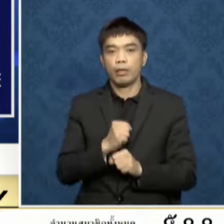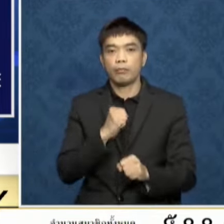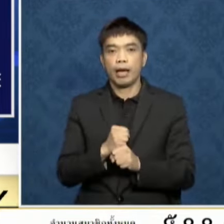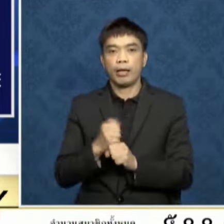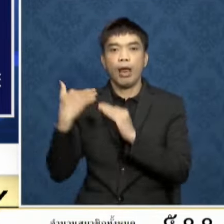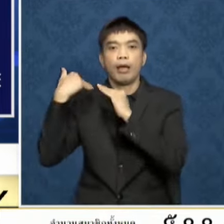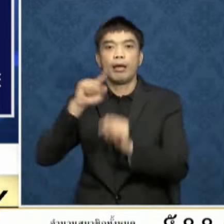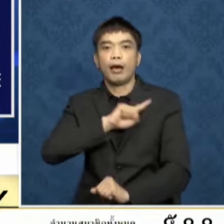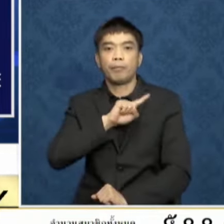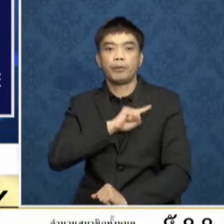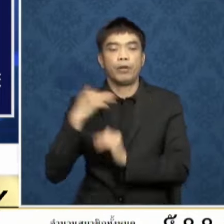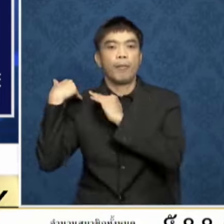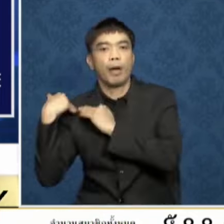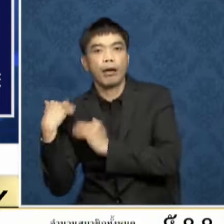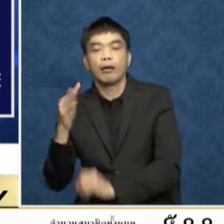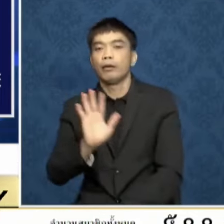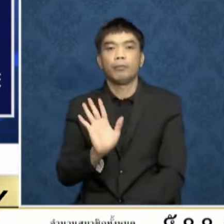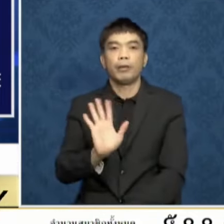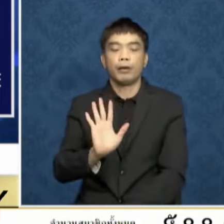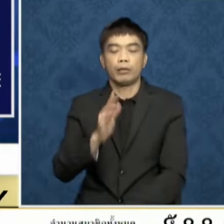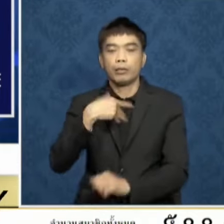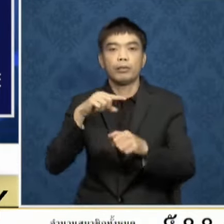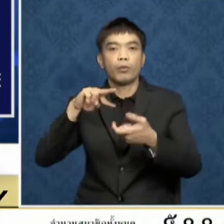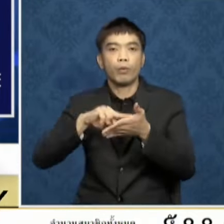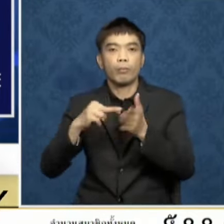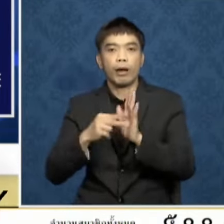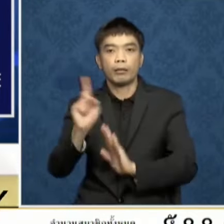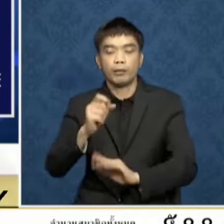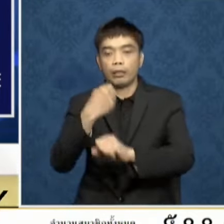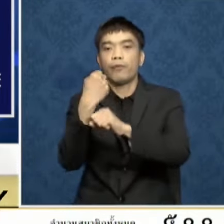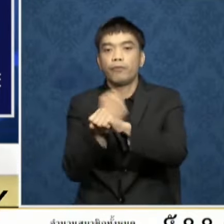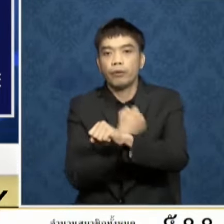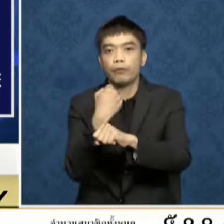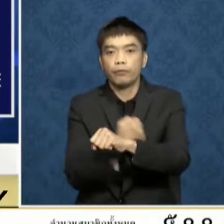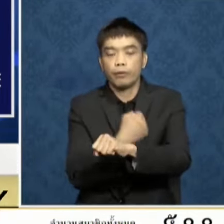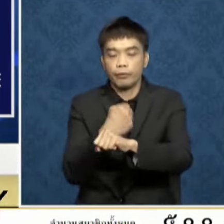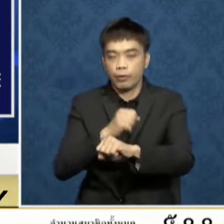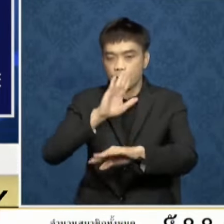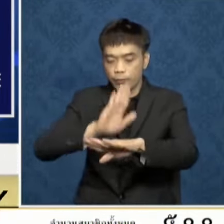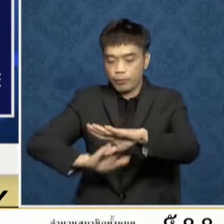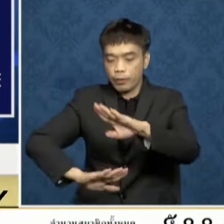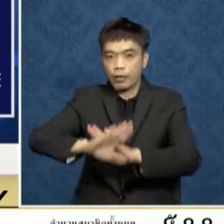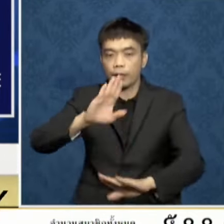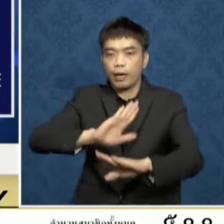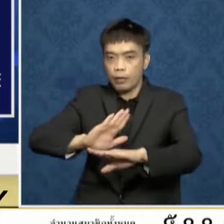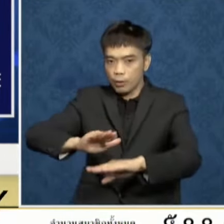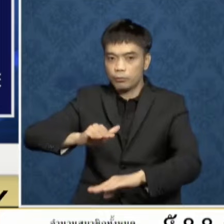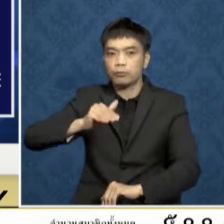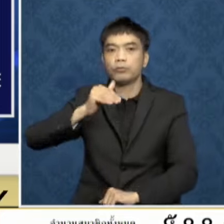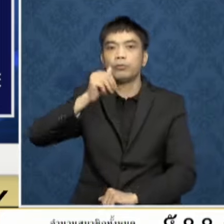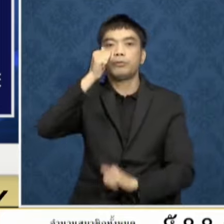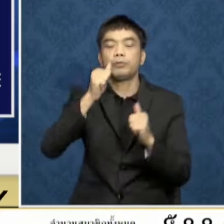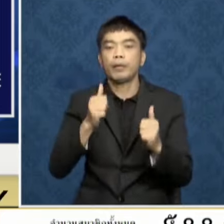แบกนั่นก็คือการพัฒนารักษะฝีมือแรงงานให้เป็นทักษะสูงเพิ่มรายได้ไม่อย่างนั้นแล้ว